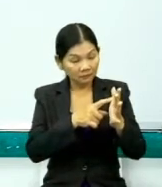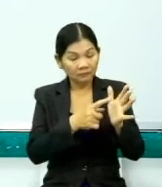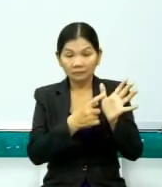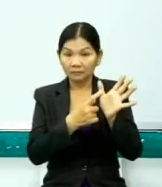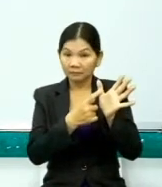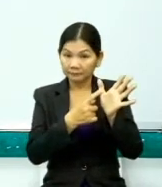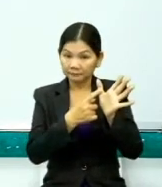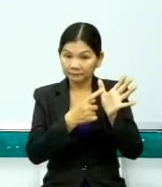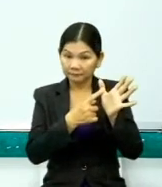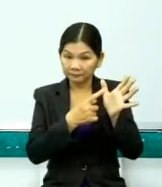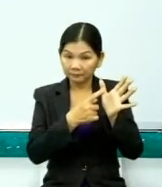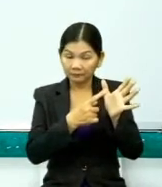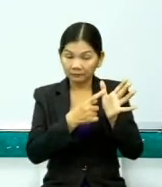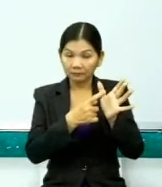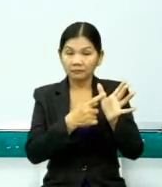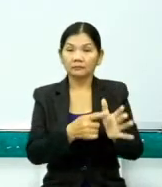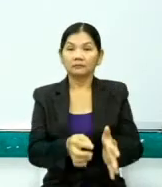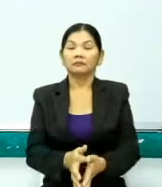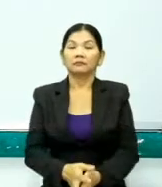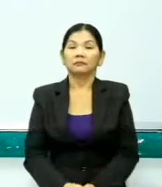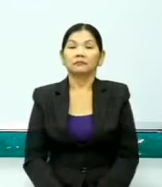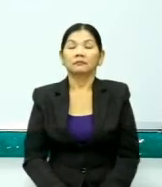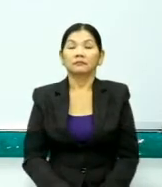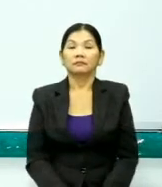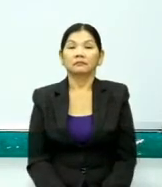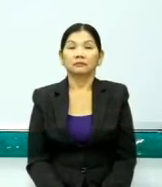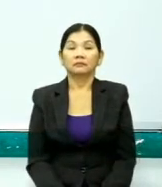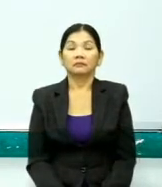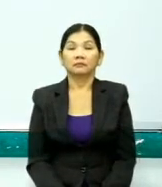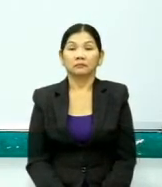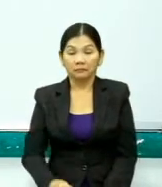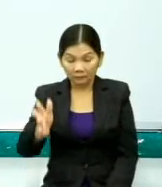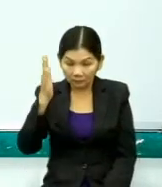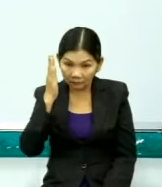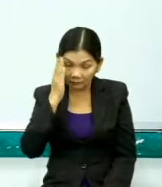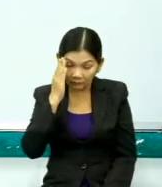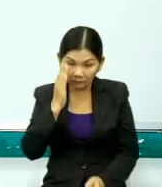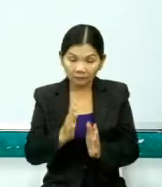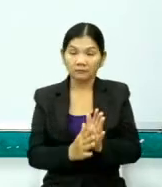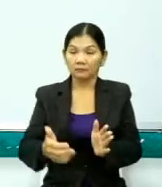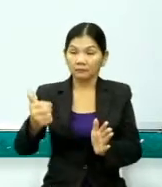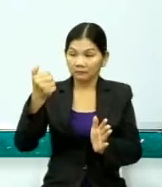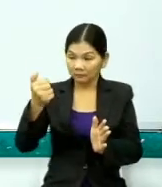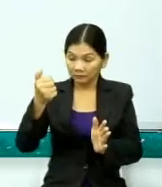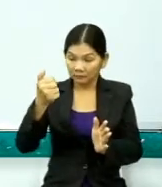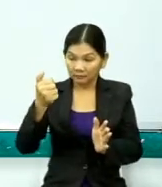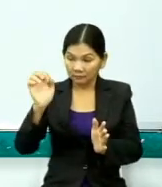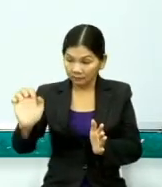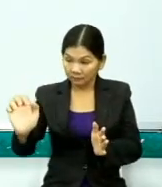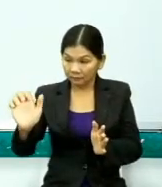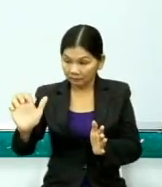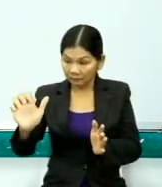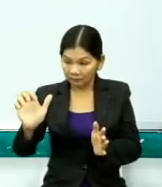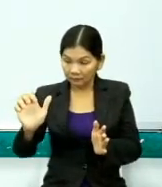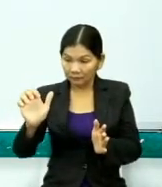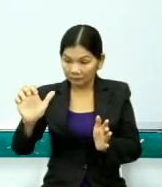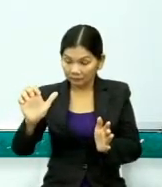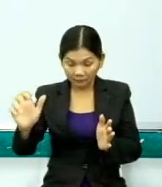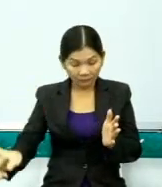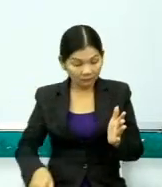chó nắng sra ấy con sẽ đầm đồng tiến chế cứ miên à